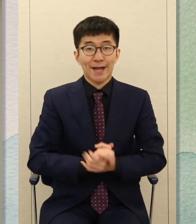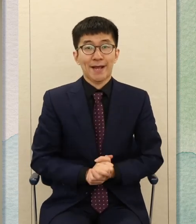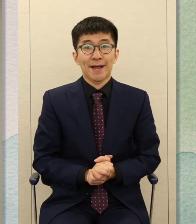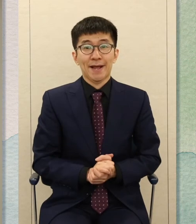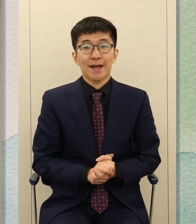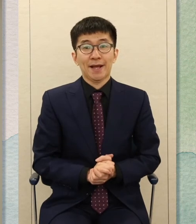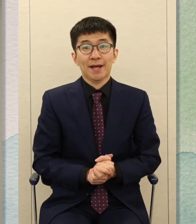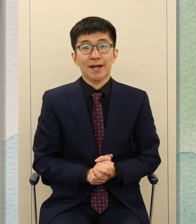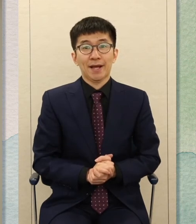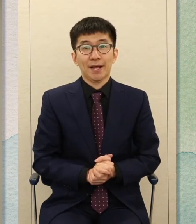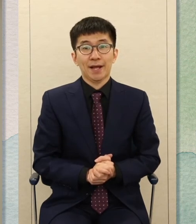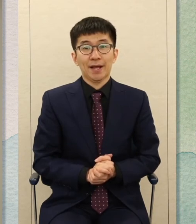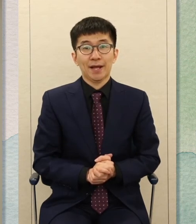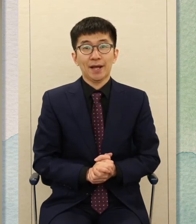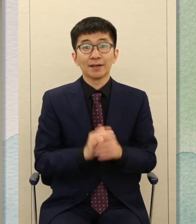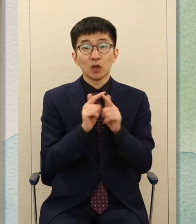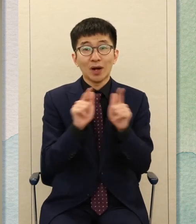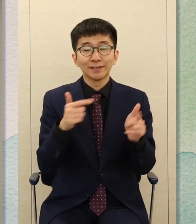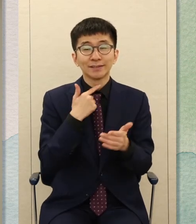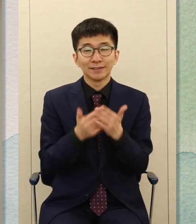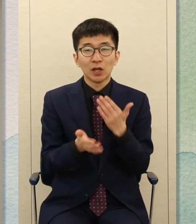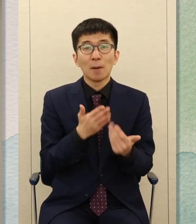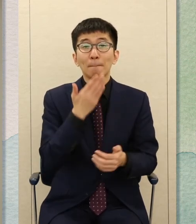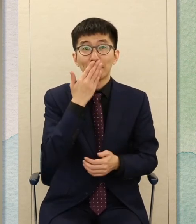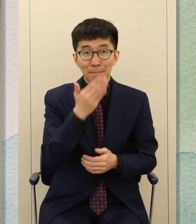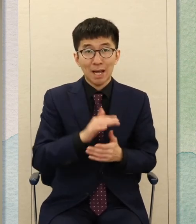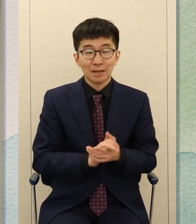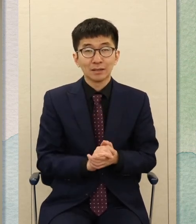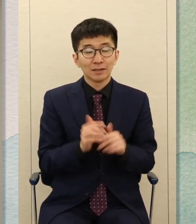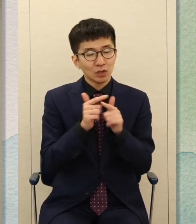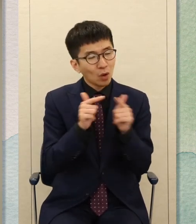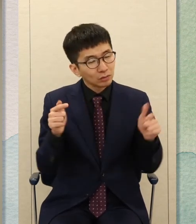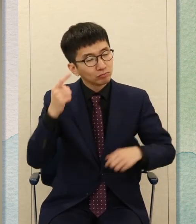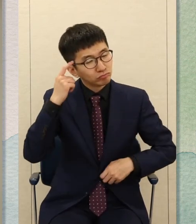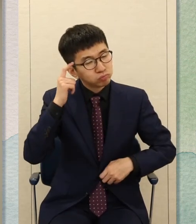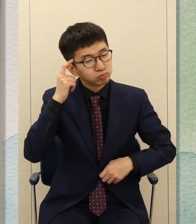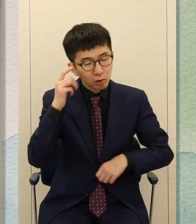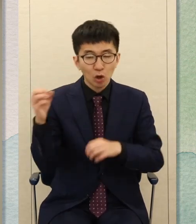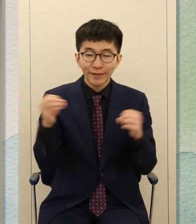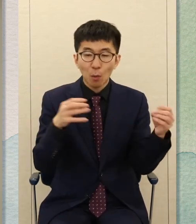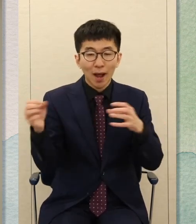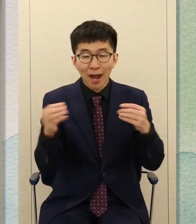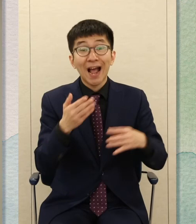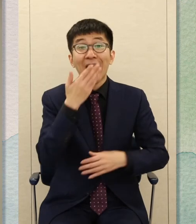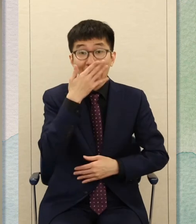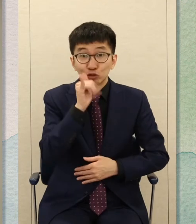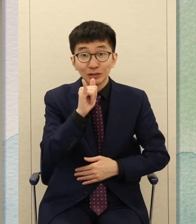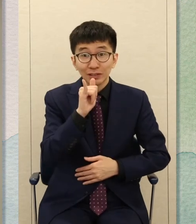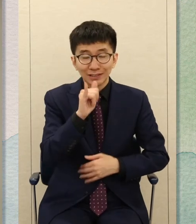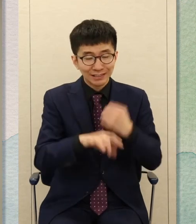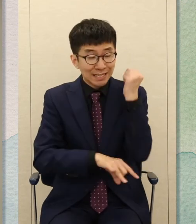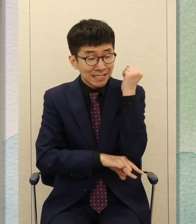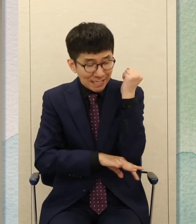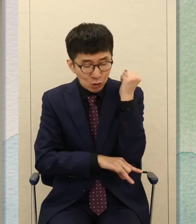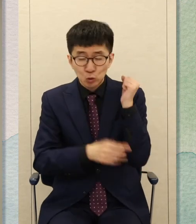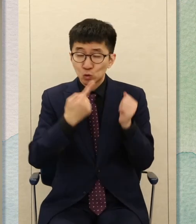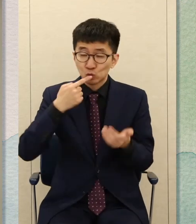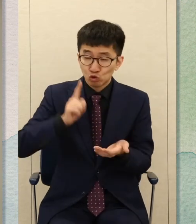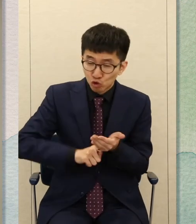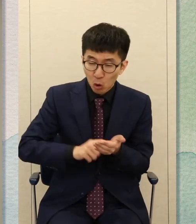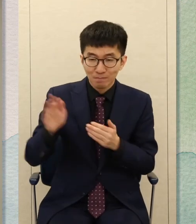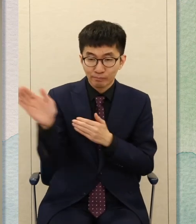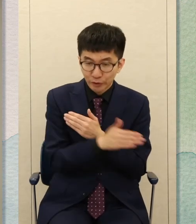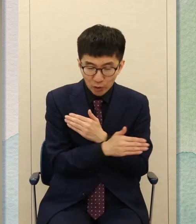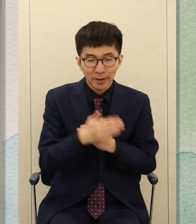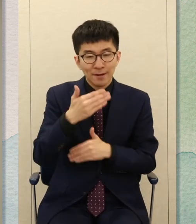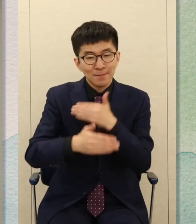예, 이렇게 좀 다양한 체험을 할 수 있고 다양한 해석이 가능한 그런 것들을 단계별로 하시면 좋겠다라는